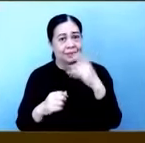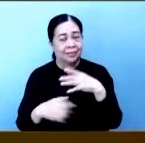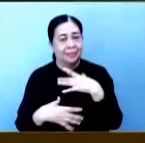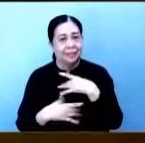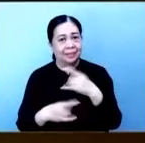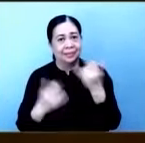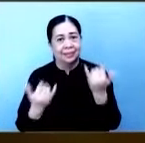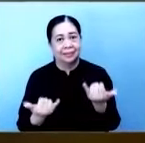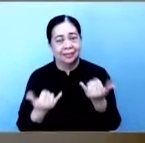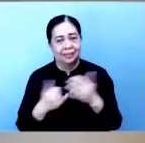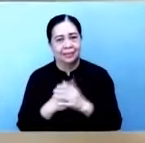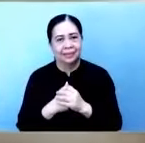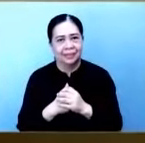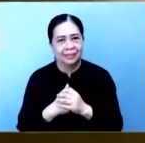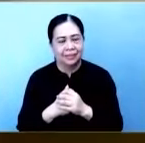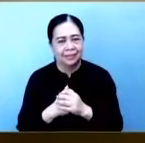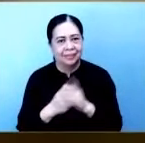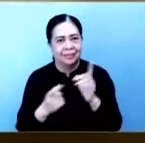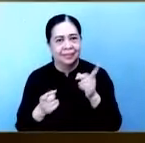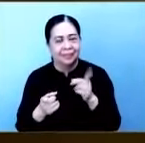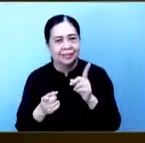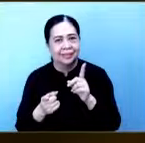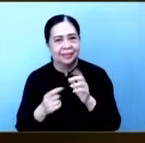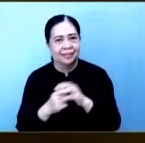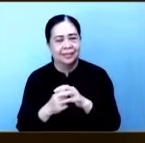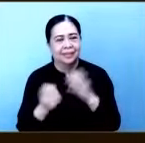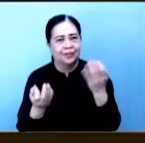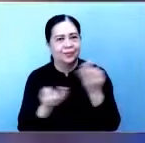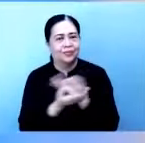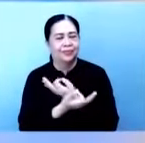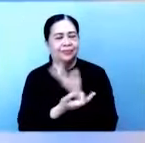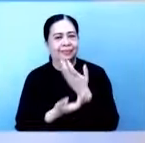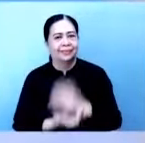days, ice treat, refreshing.